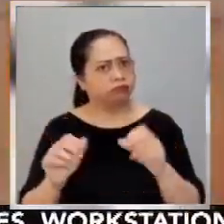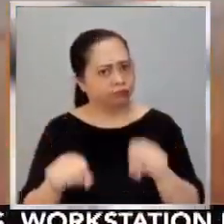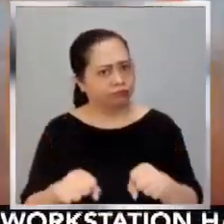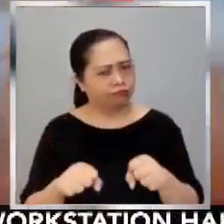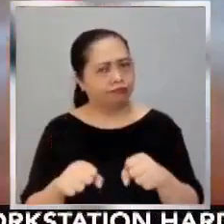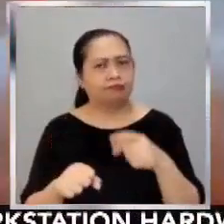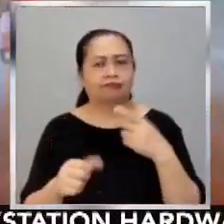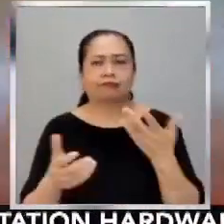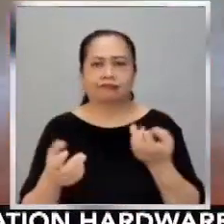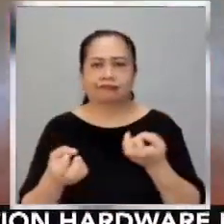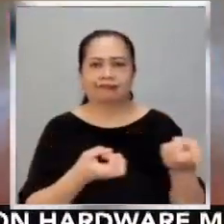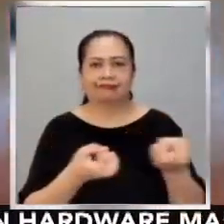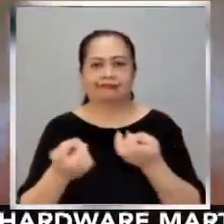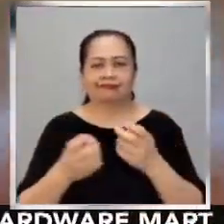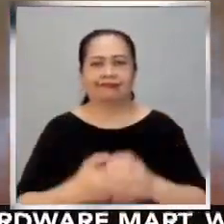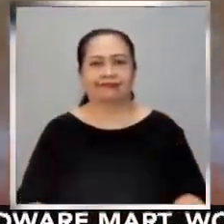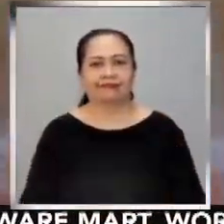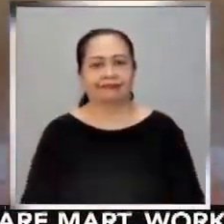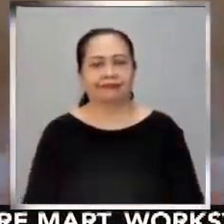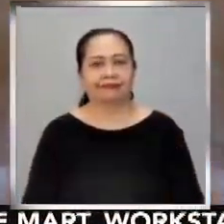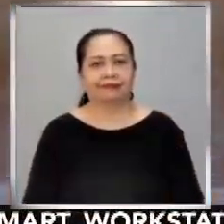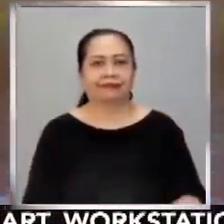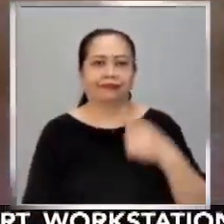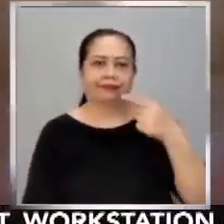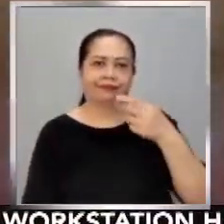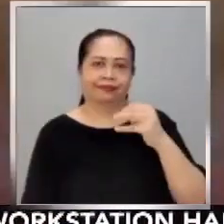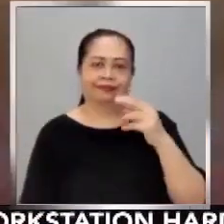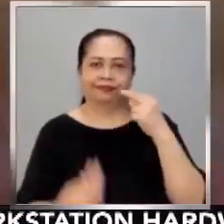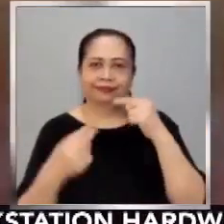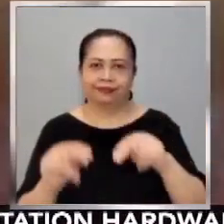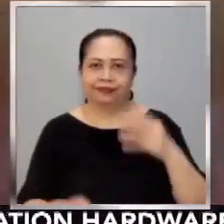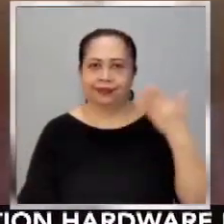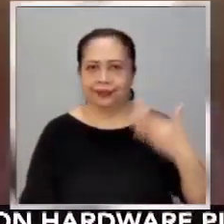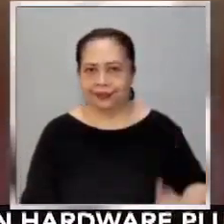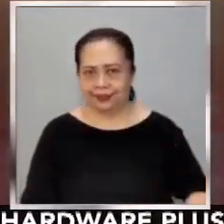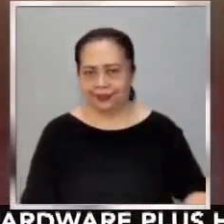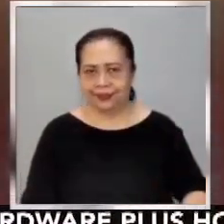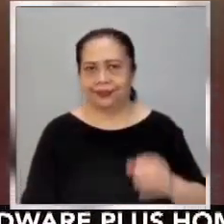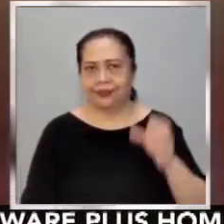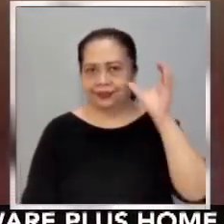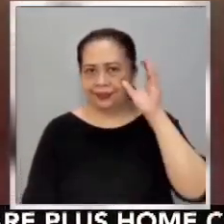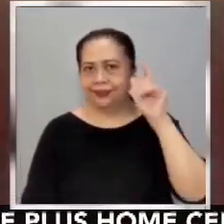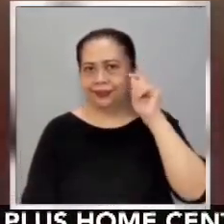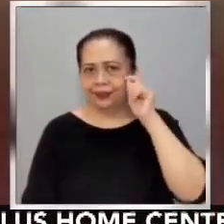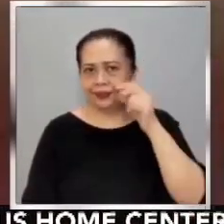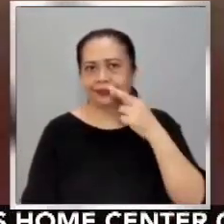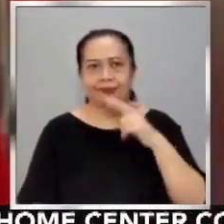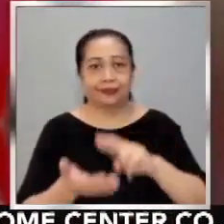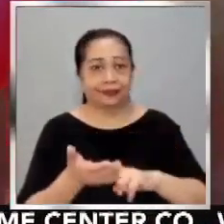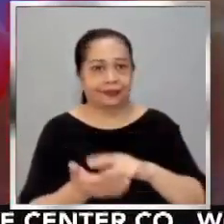skating. Para sa GMA Integrated News, Chino Trinidad, 24 Oras.